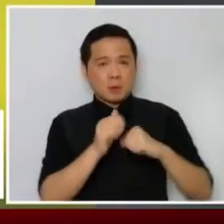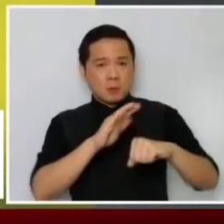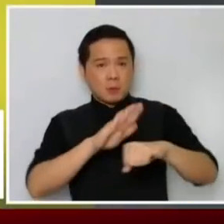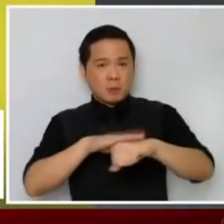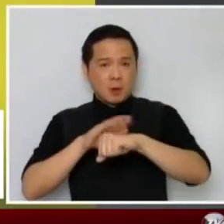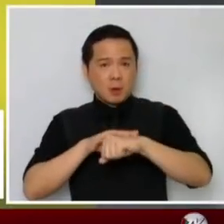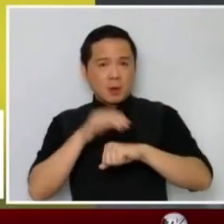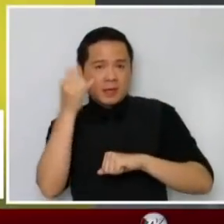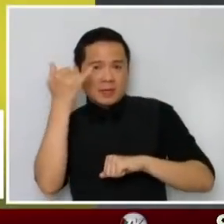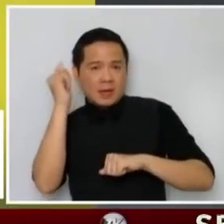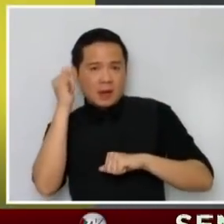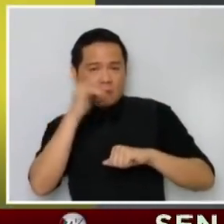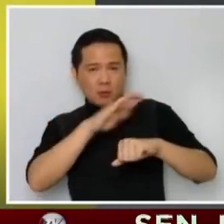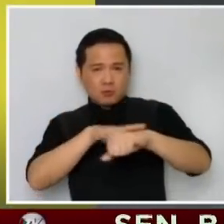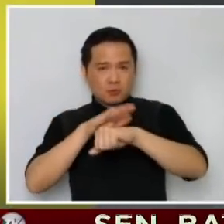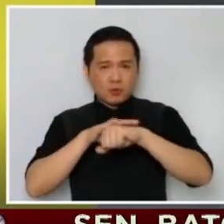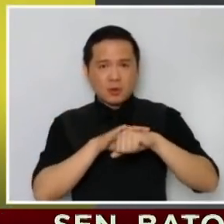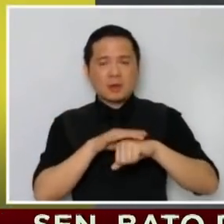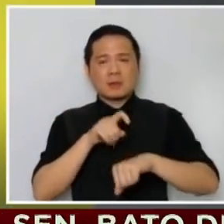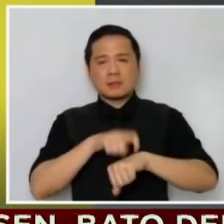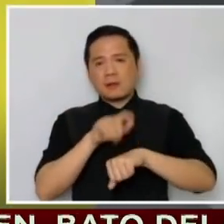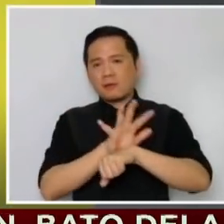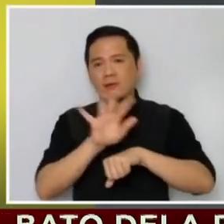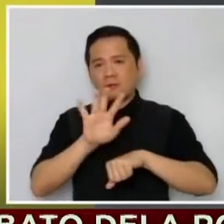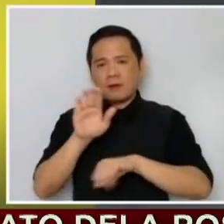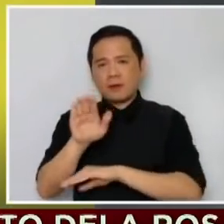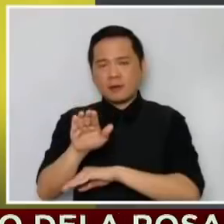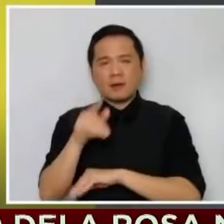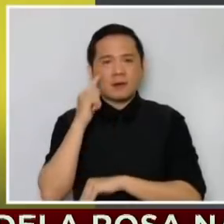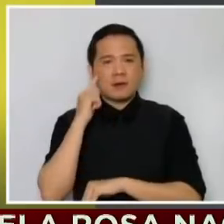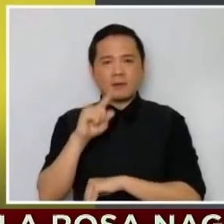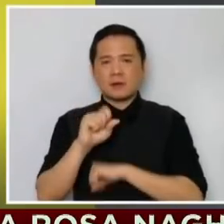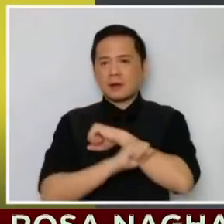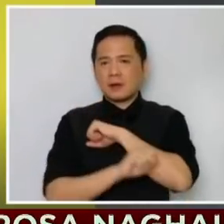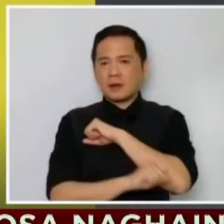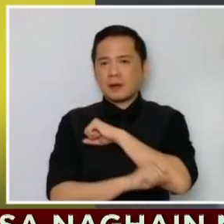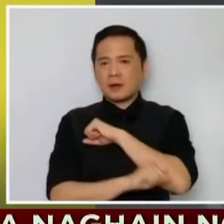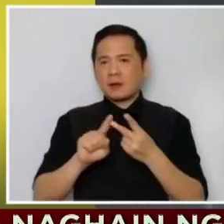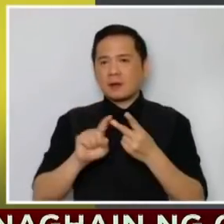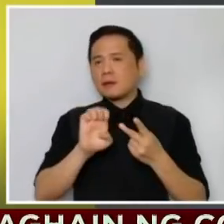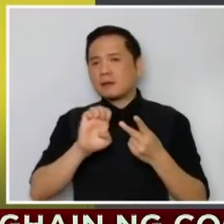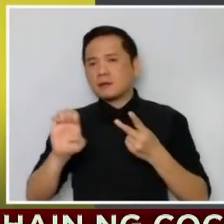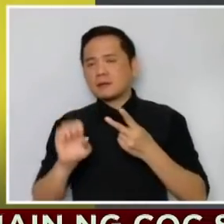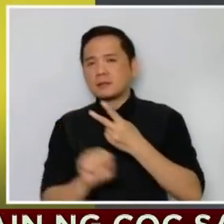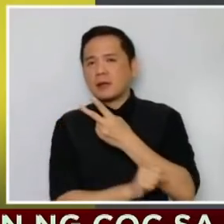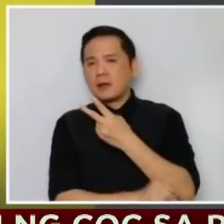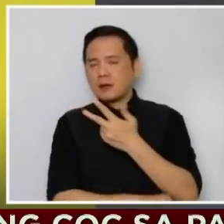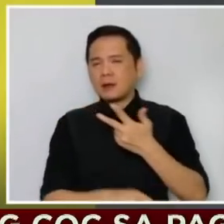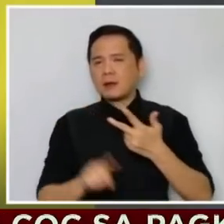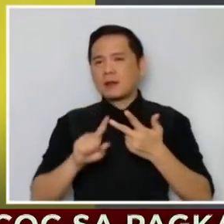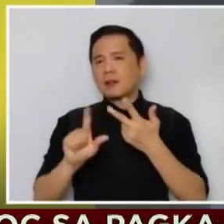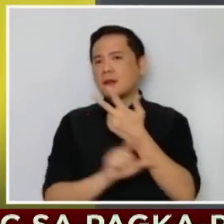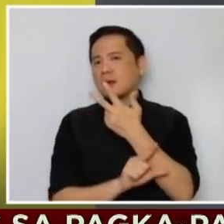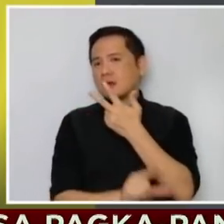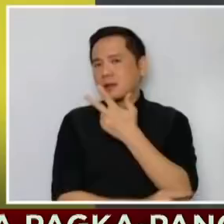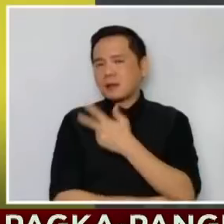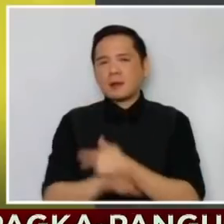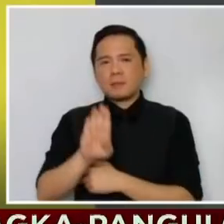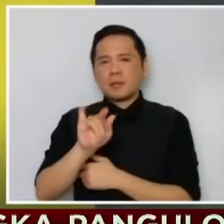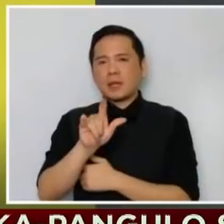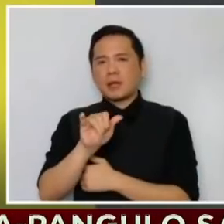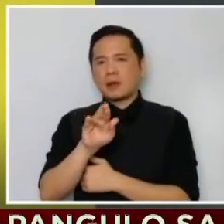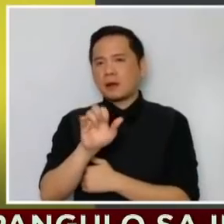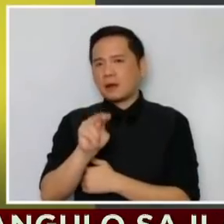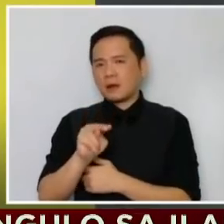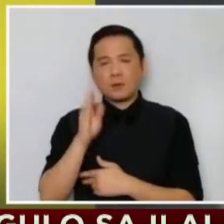kaninang alas 5 ng hapon sa Samar, Eastern Samar, Leyte, Southern Leyte at Biliran. Posibleng tumagal pa